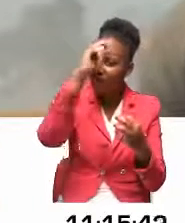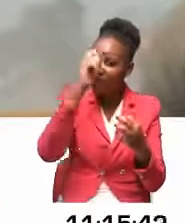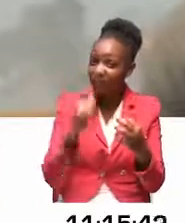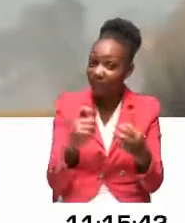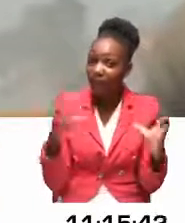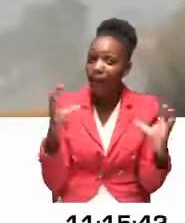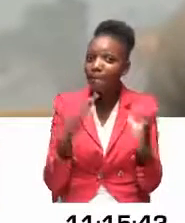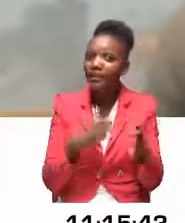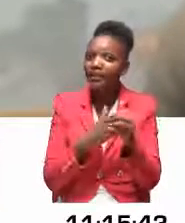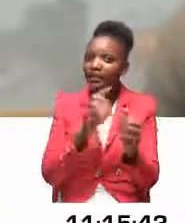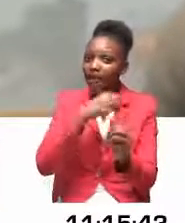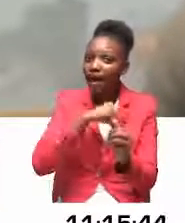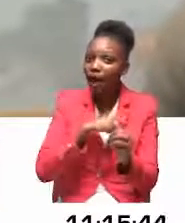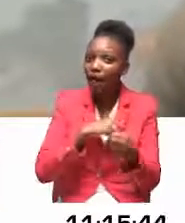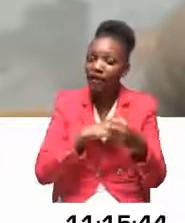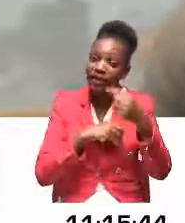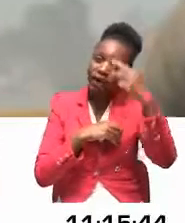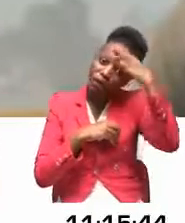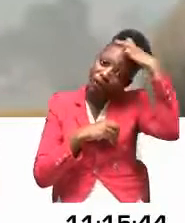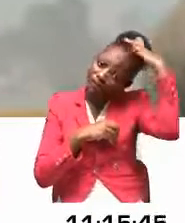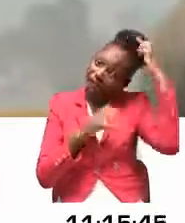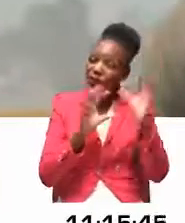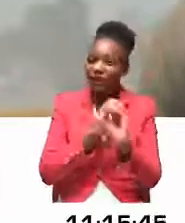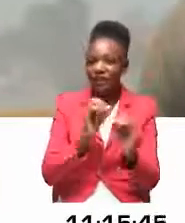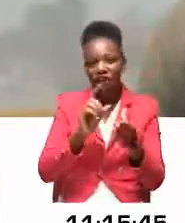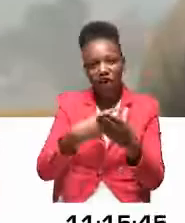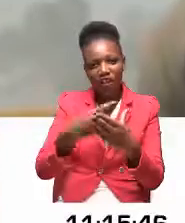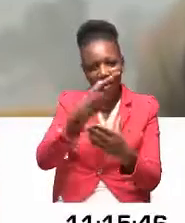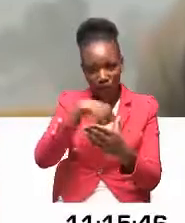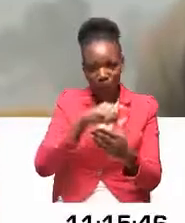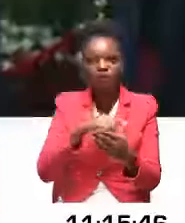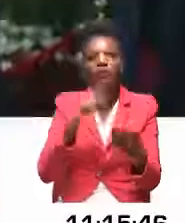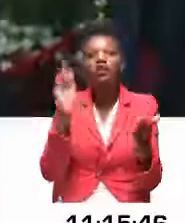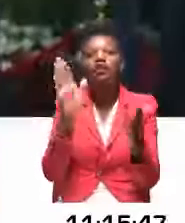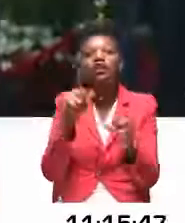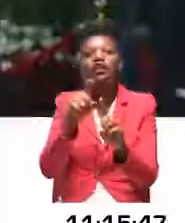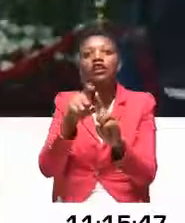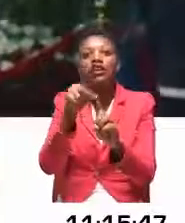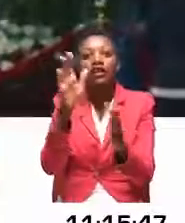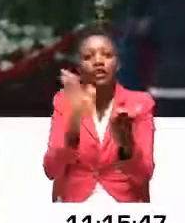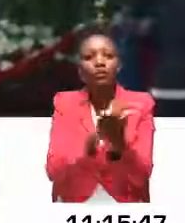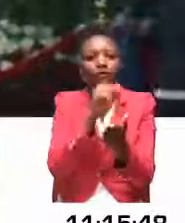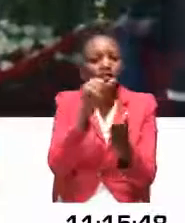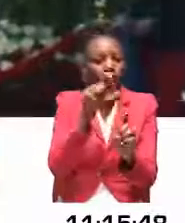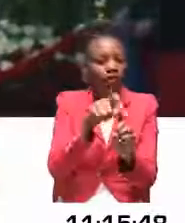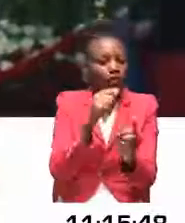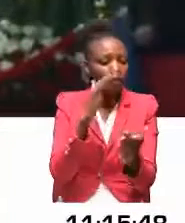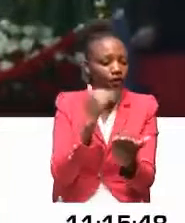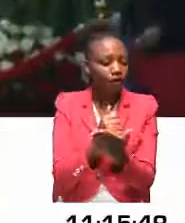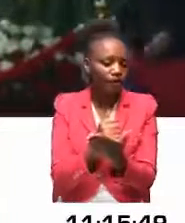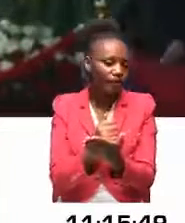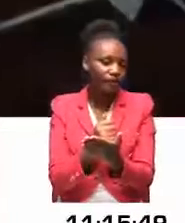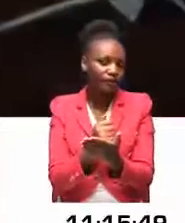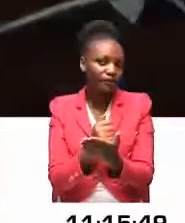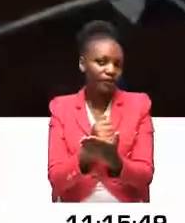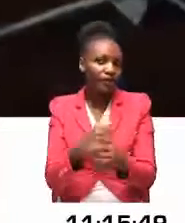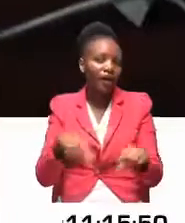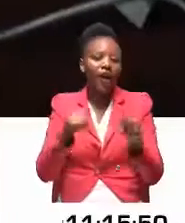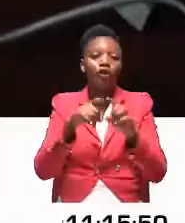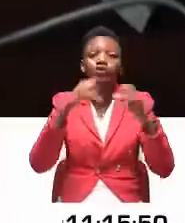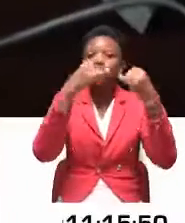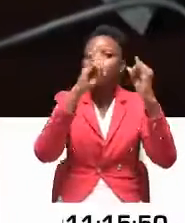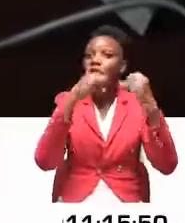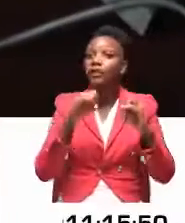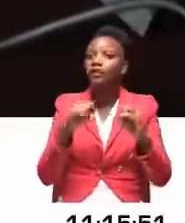wetu Moses masikaangla biaban Malala kuingia transoya kulingana na mchakato mzima utekelezaji waipoti ya mapatano ya